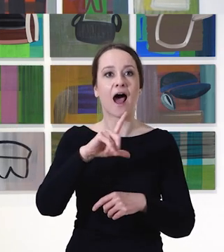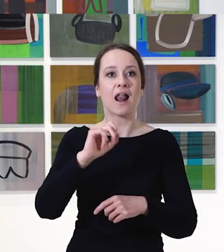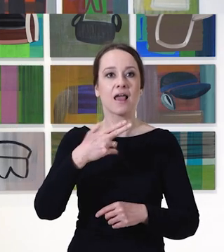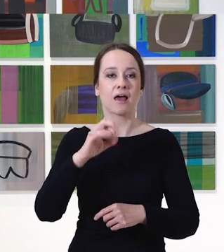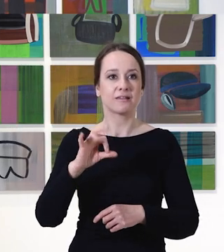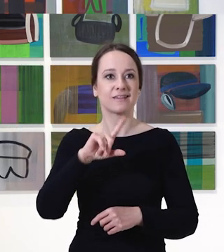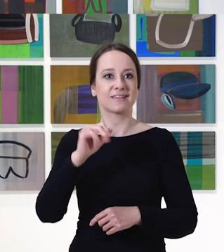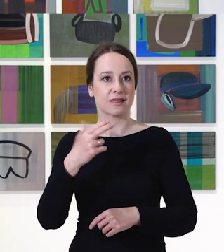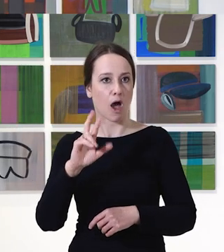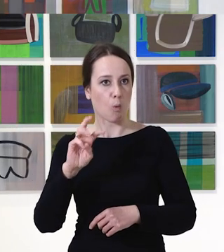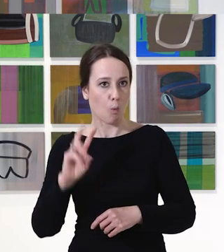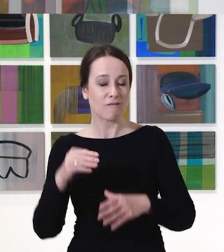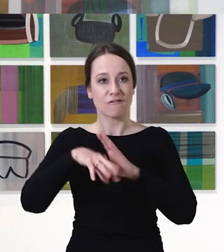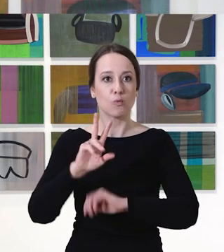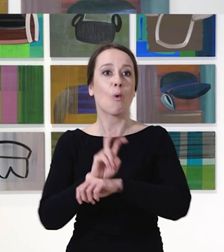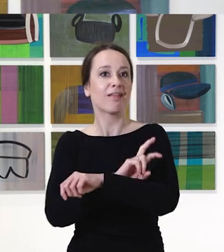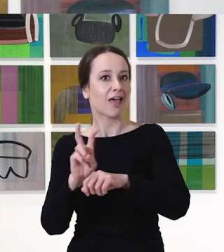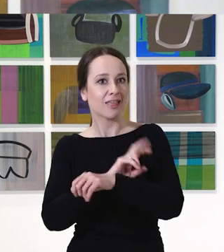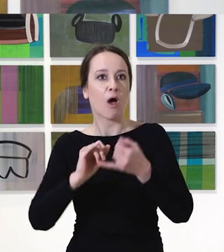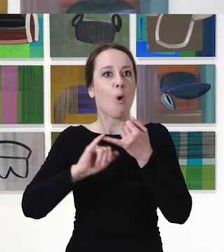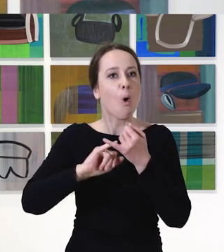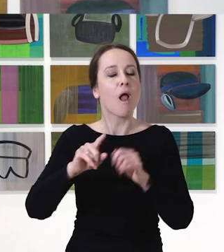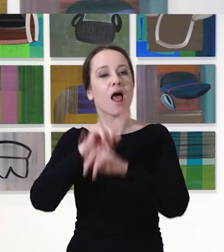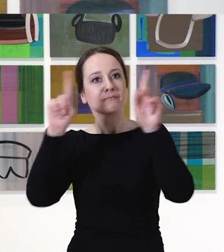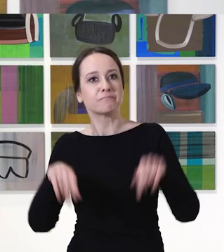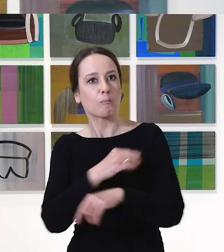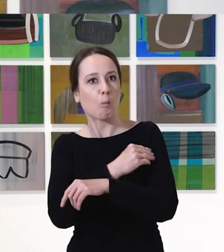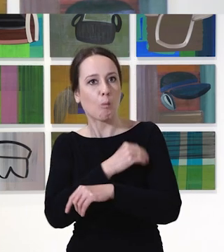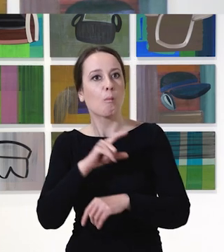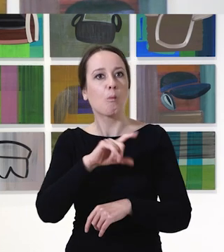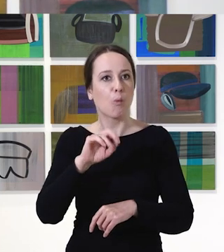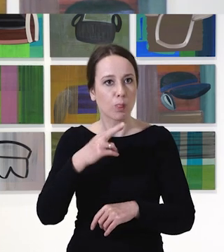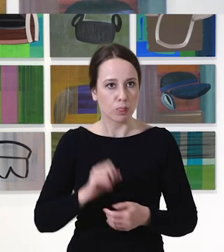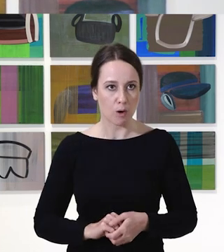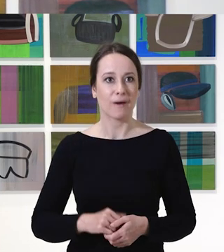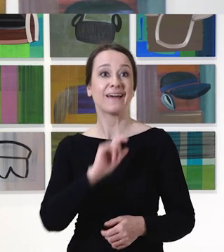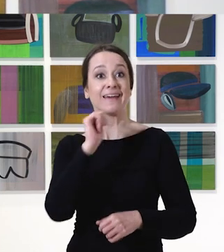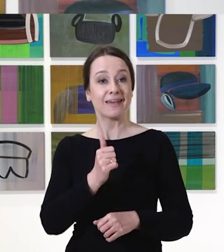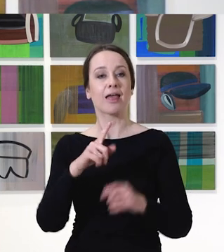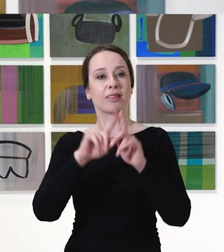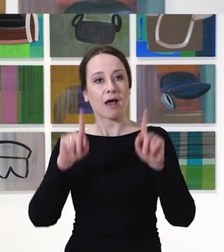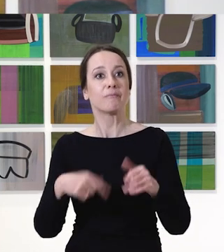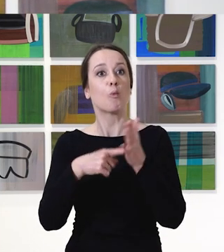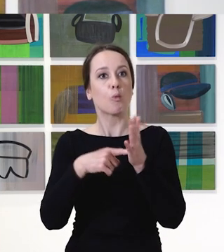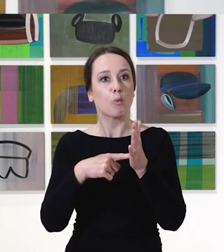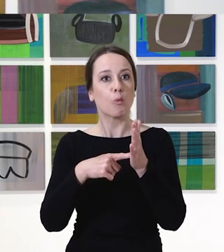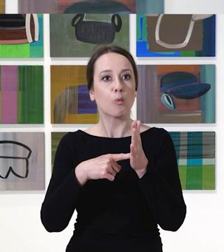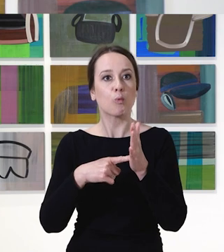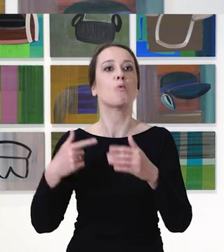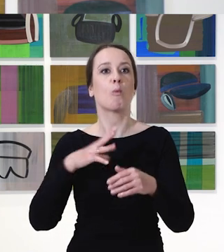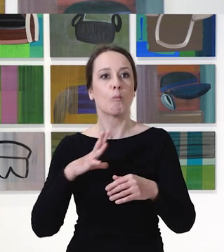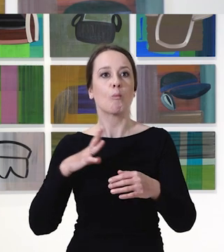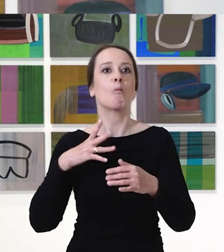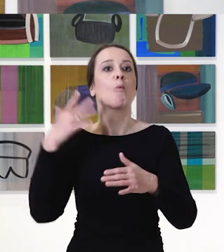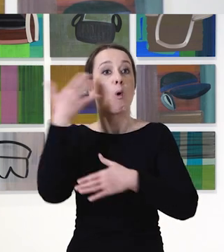to prace wykonane w technice olej na płótnie i jedna z nich została ukończona w